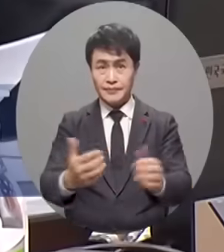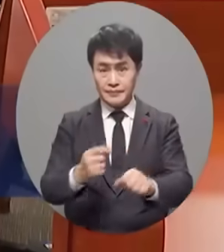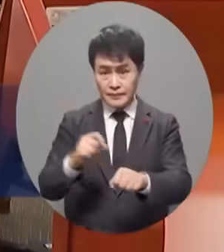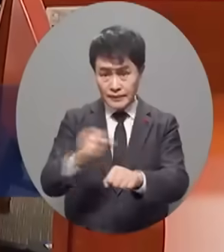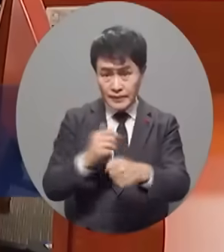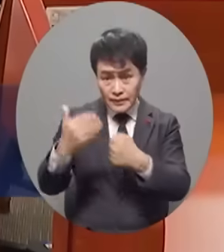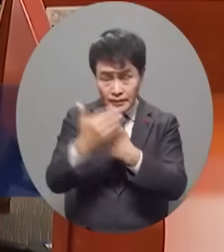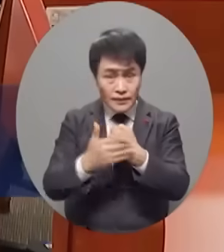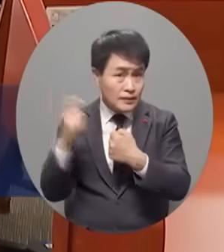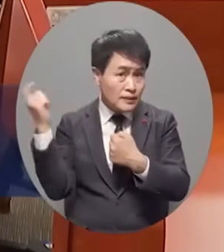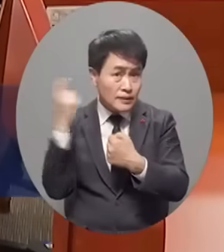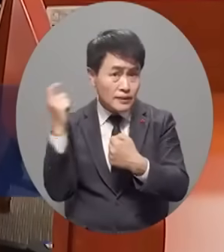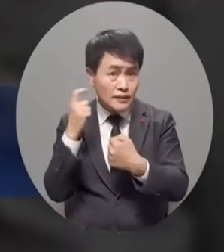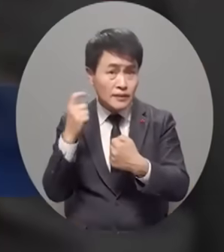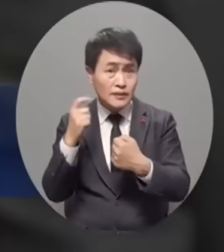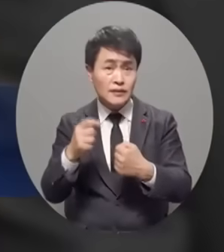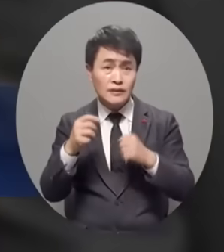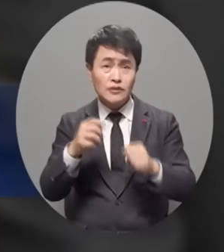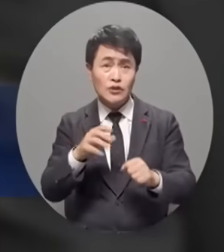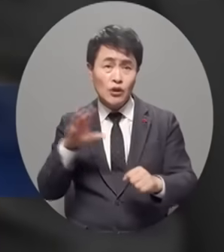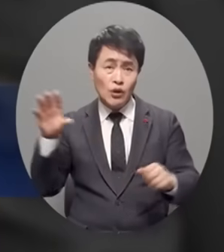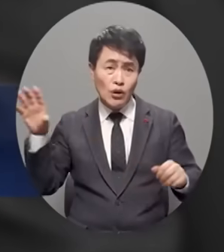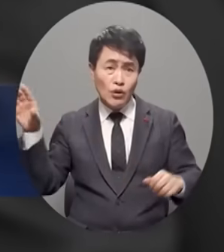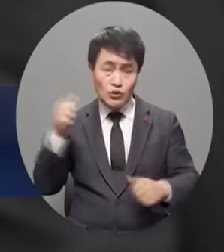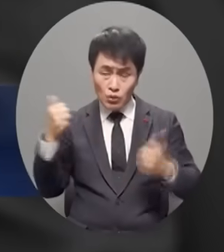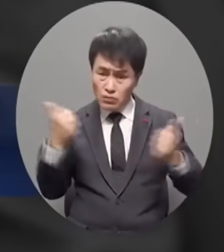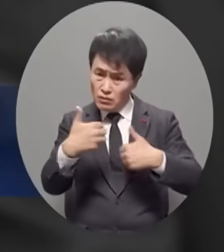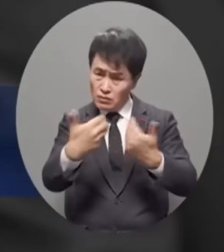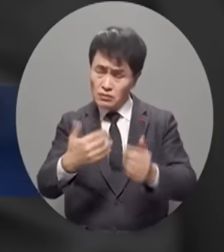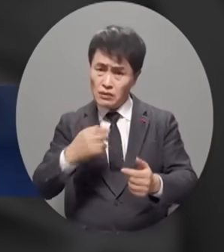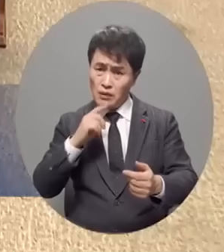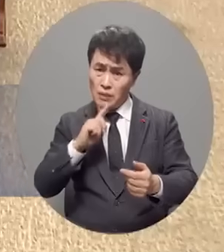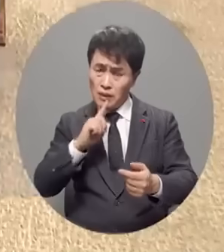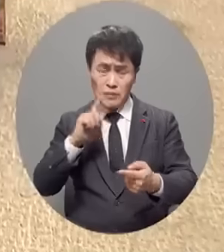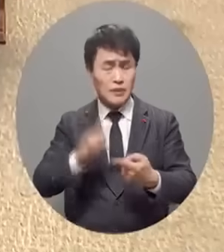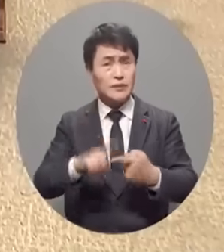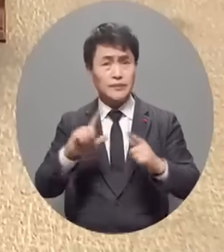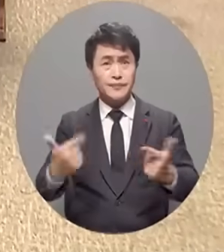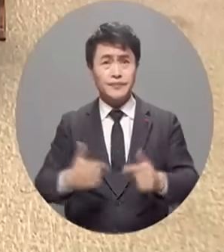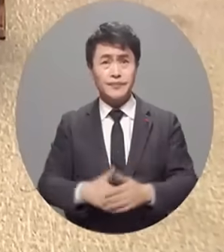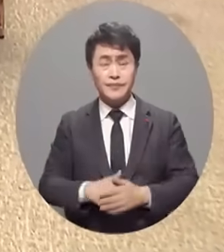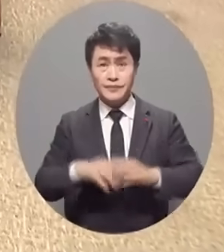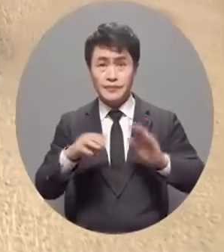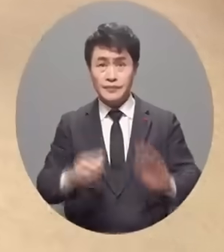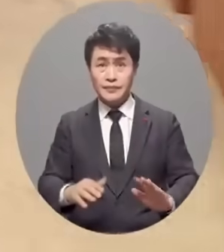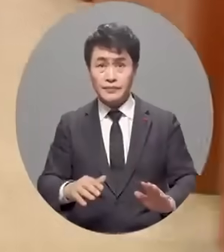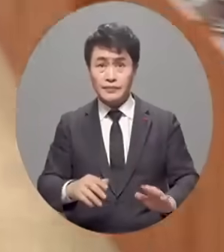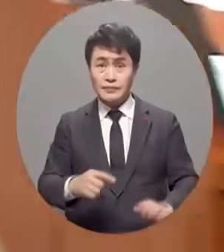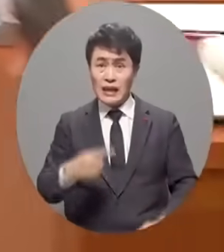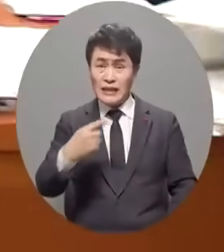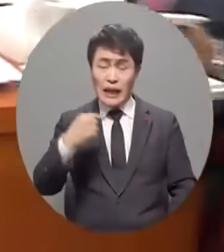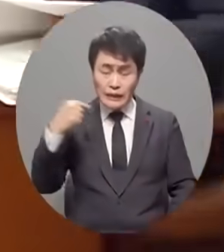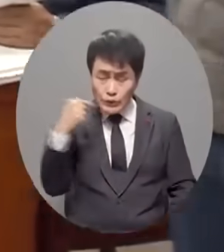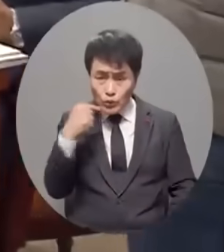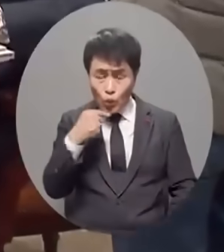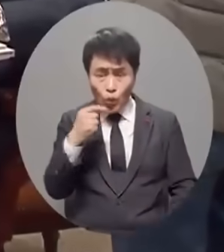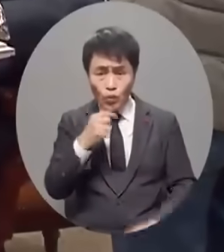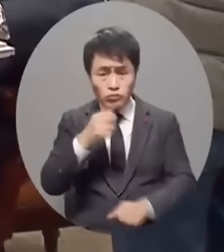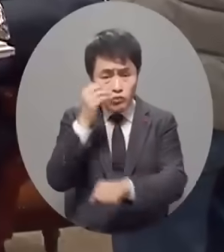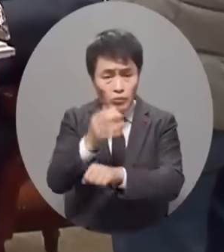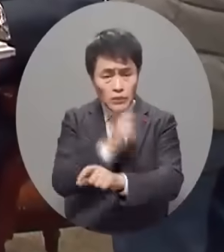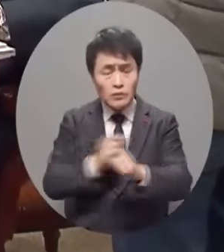들리십니까? 청문회 의사진행 발언으로는 좀 적절치 않은 것 같습니다만은 천일염 구매를 늘려달라는 요청을 한